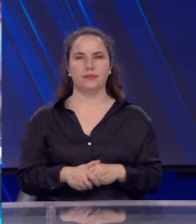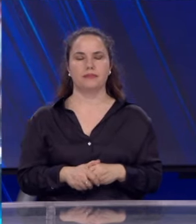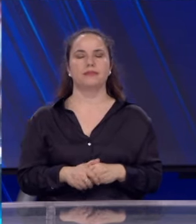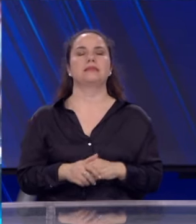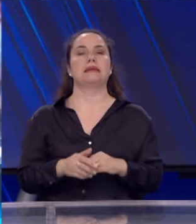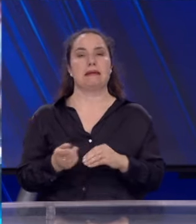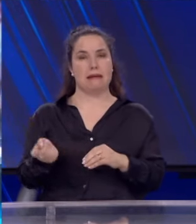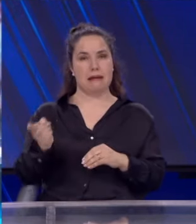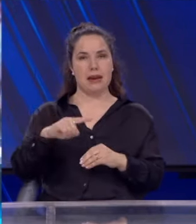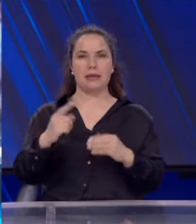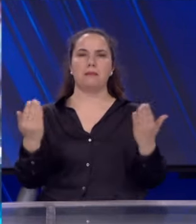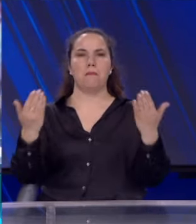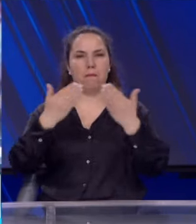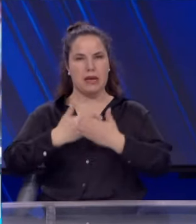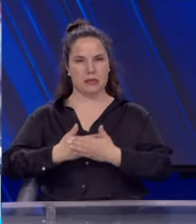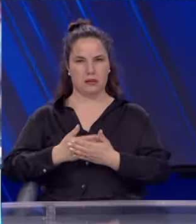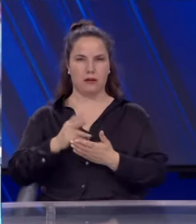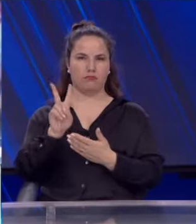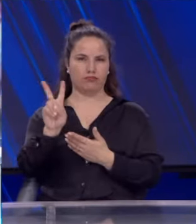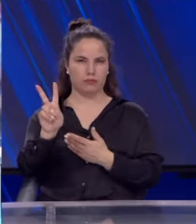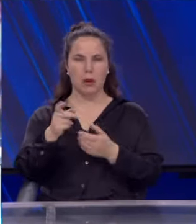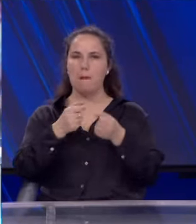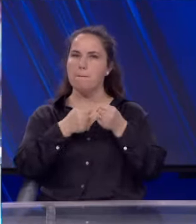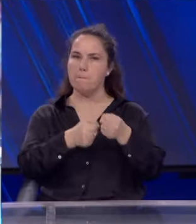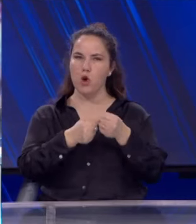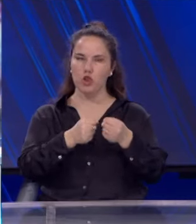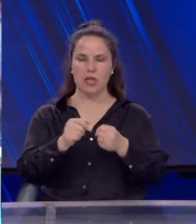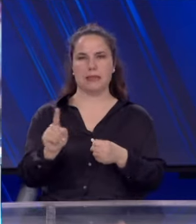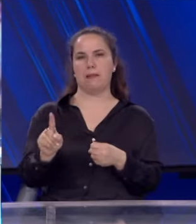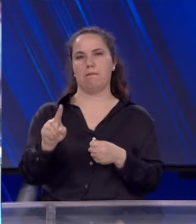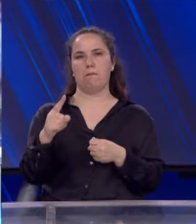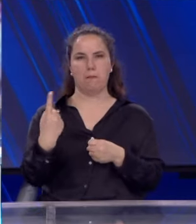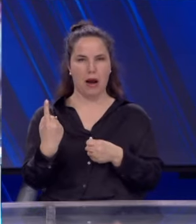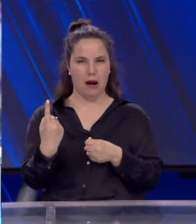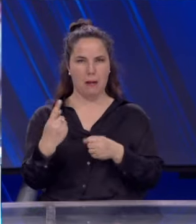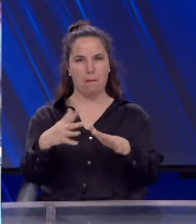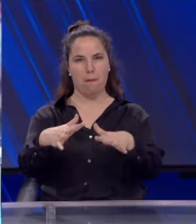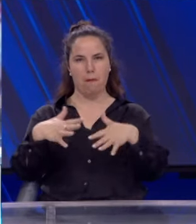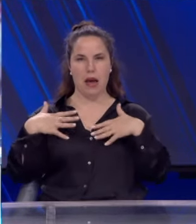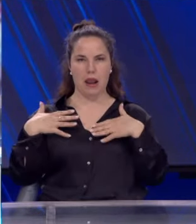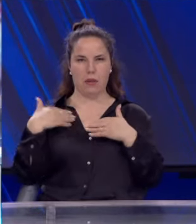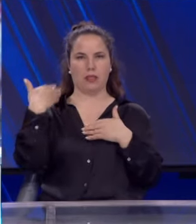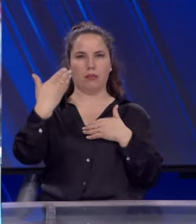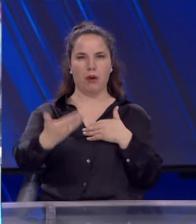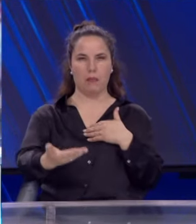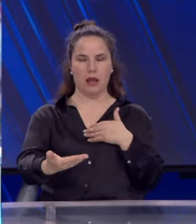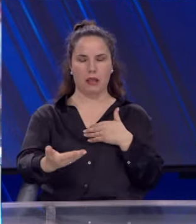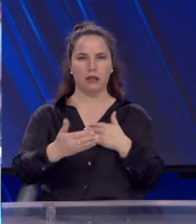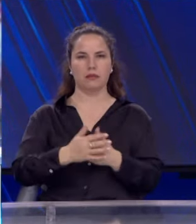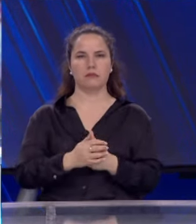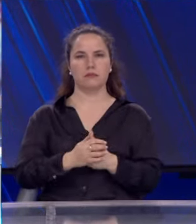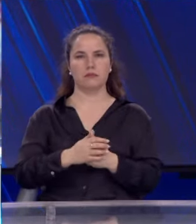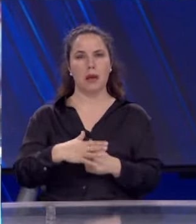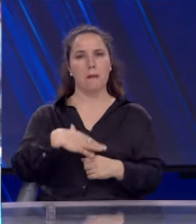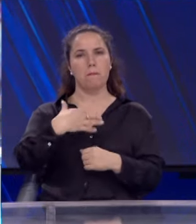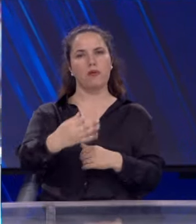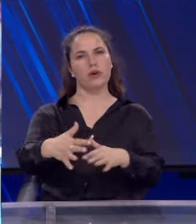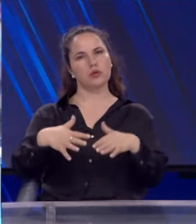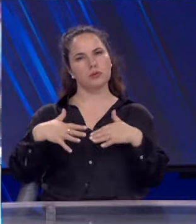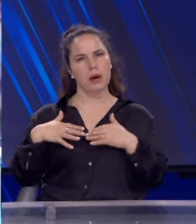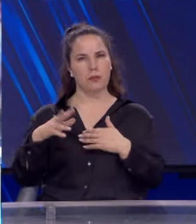Nesër pas dite, opozita do të zhvilloj protestën e parë për këtë vit për para parlamentit. Deputetet e Partisë Demokratike